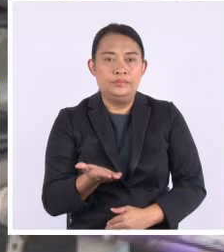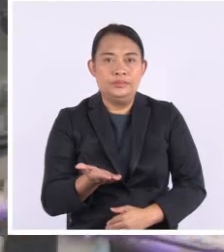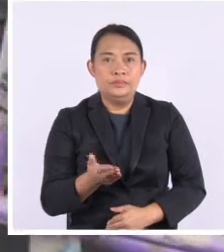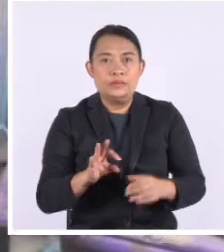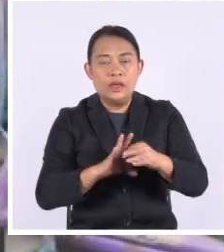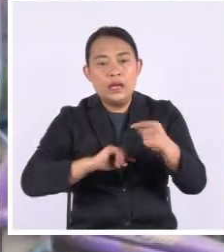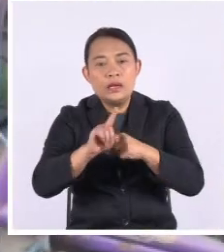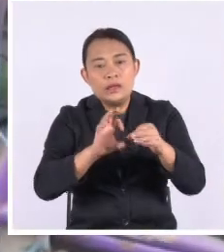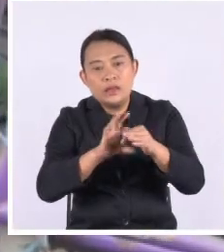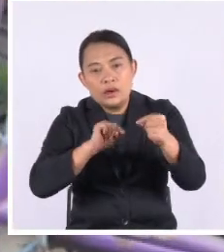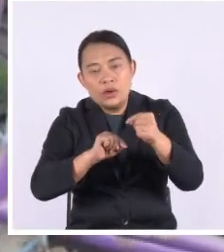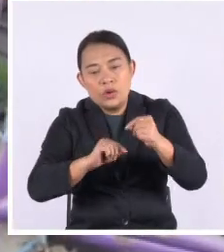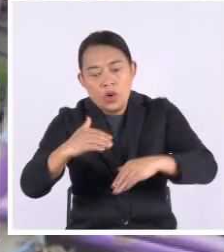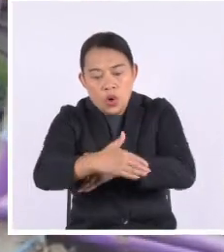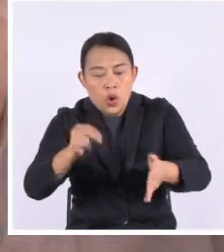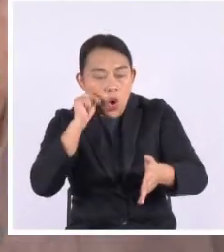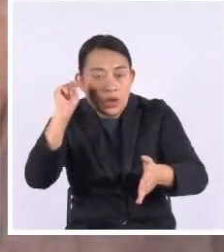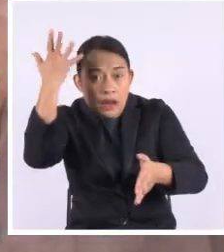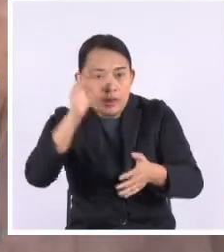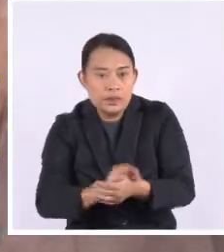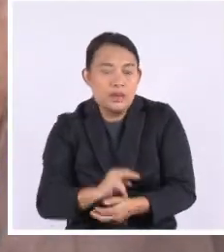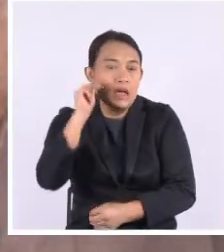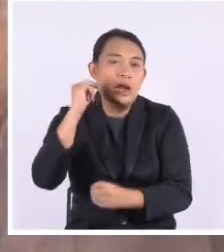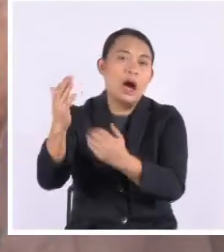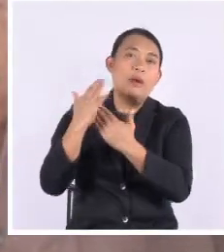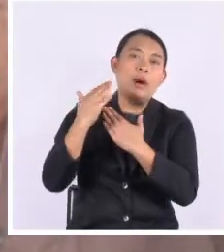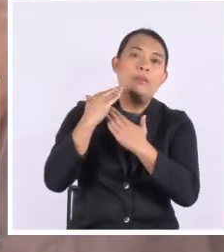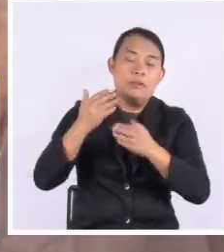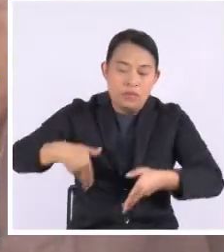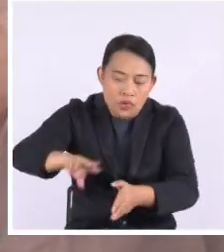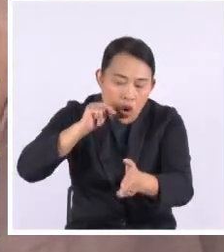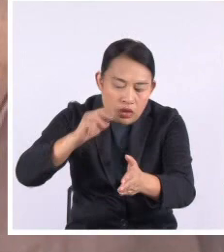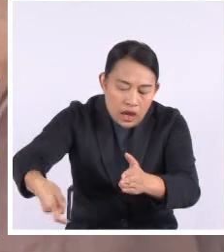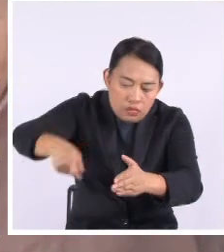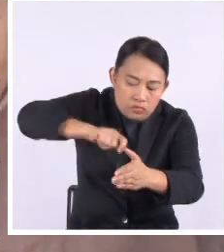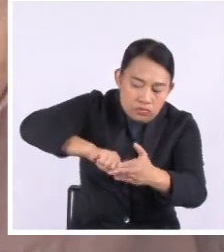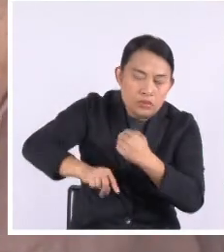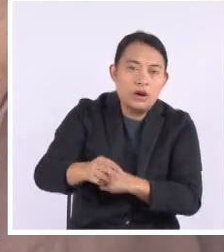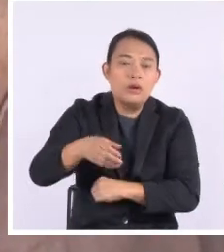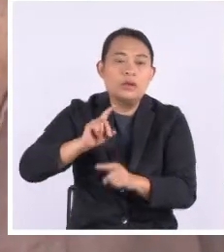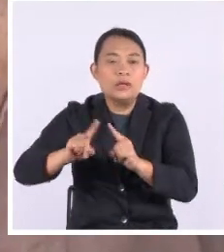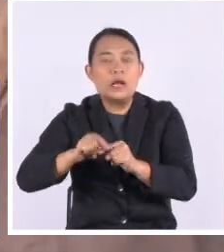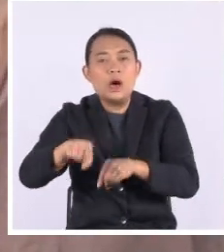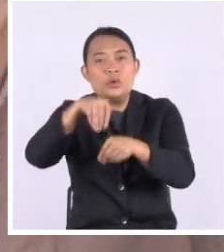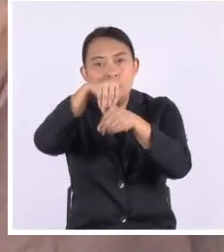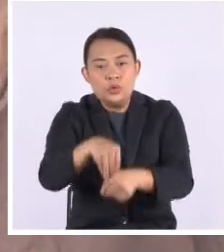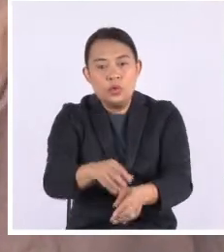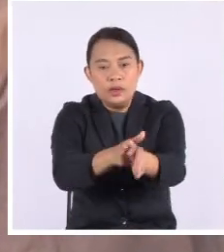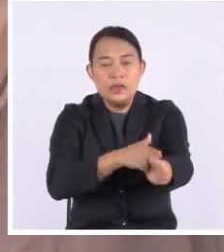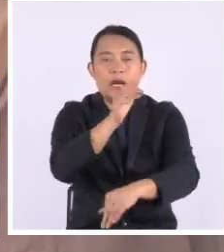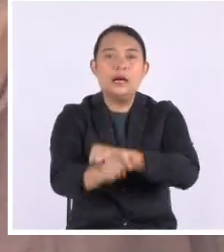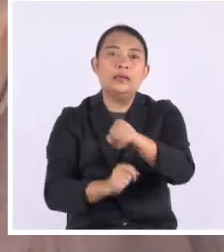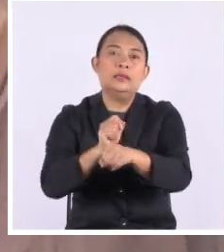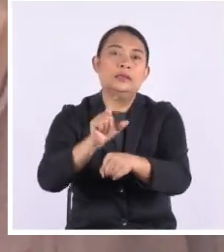ดดไม่มีห้องน้ำนะคะอาศัยอาบน้ำดื่มน้ำในคลองชลประทานใช้ชีวิตแบบนี้มา20ปีแล้วค่ะตาสมจิตบอก